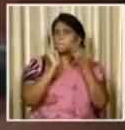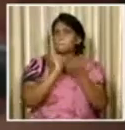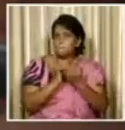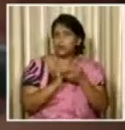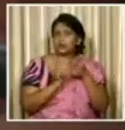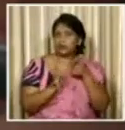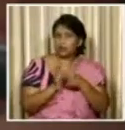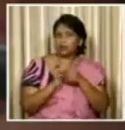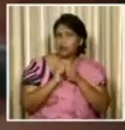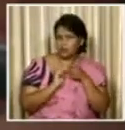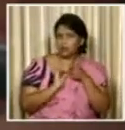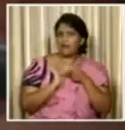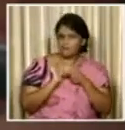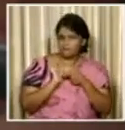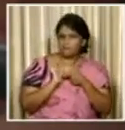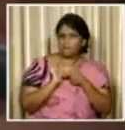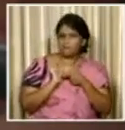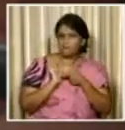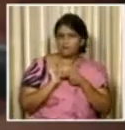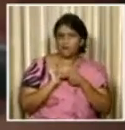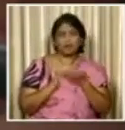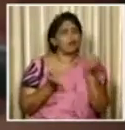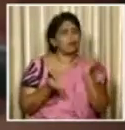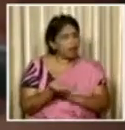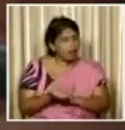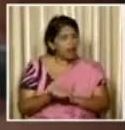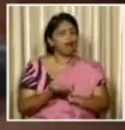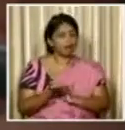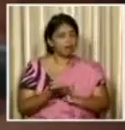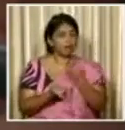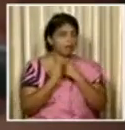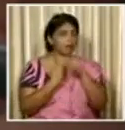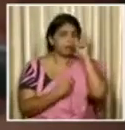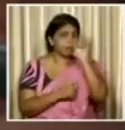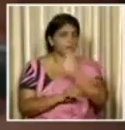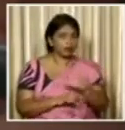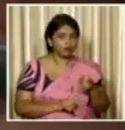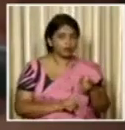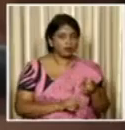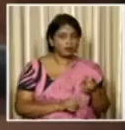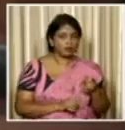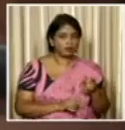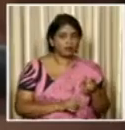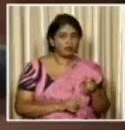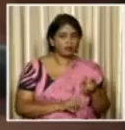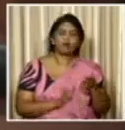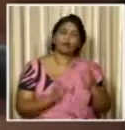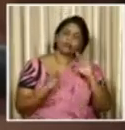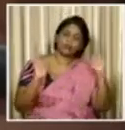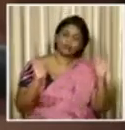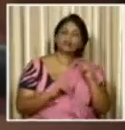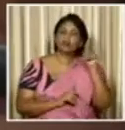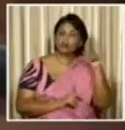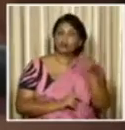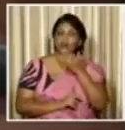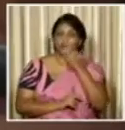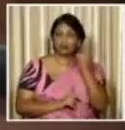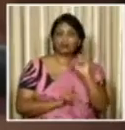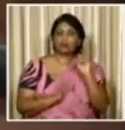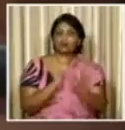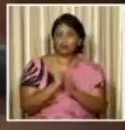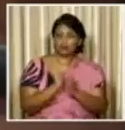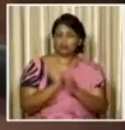mekem mana hari yaitid, nevata nevata wakat tu periksa kali itu ned. Adu matari me huru dibuna, karak